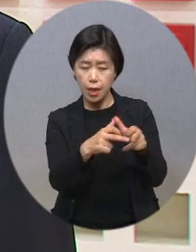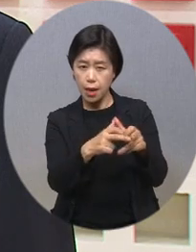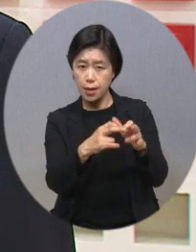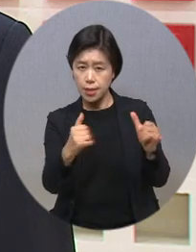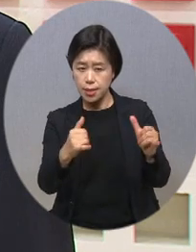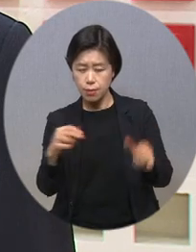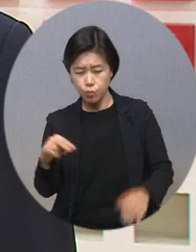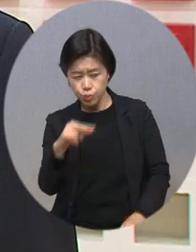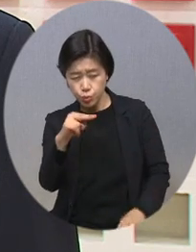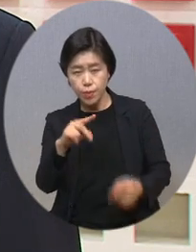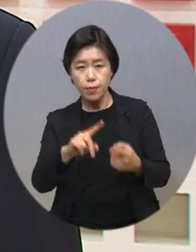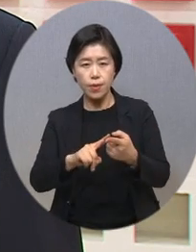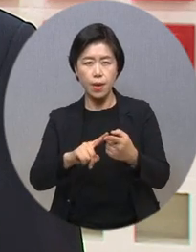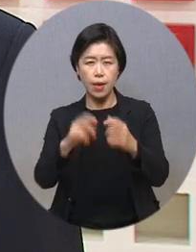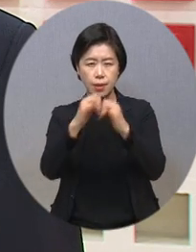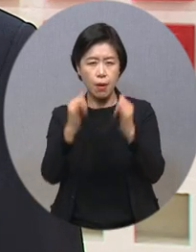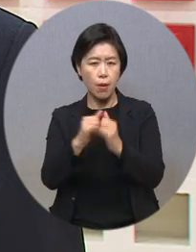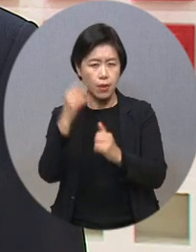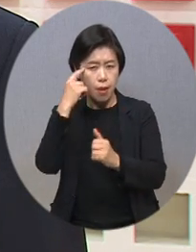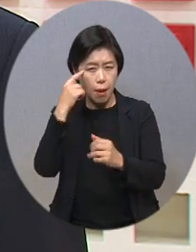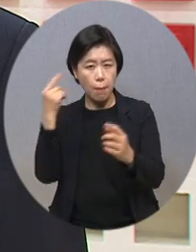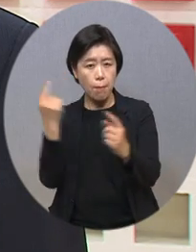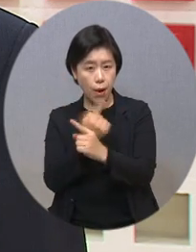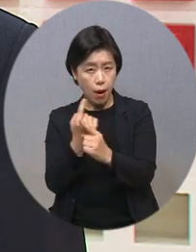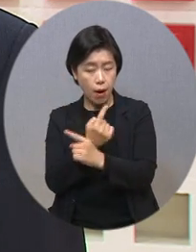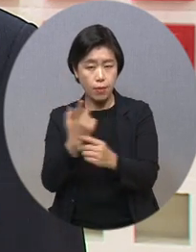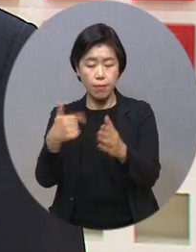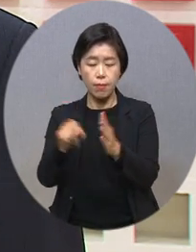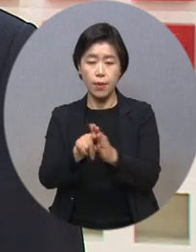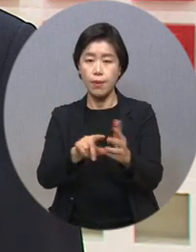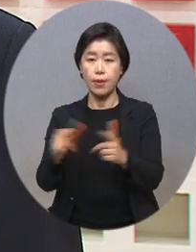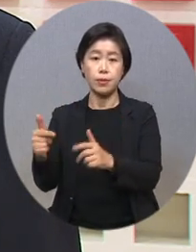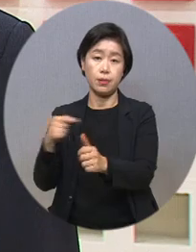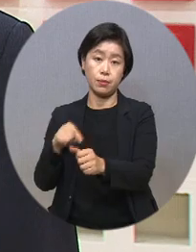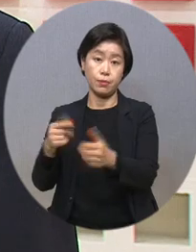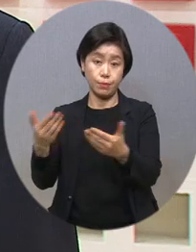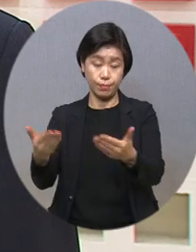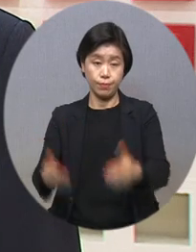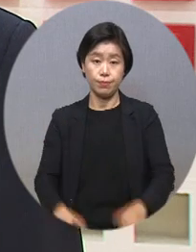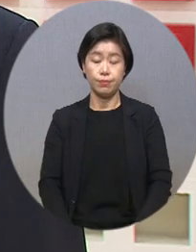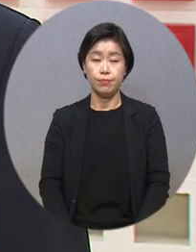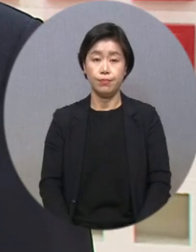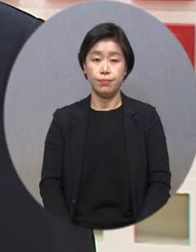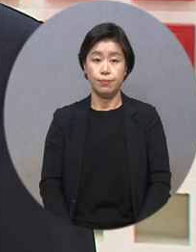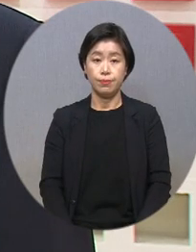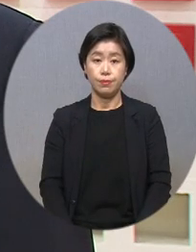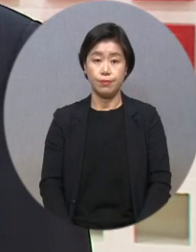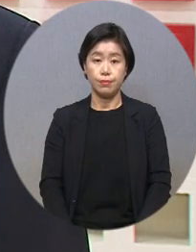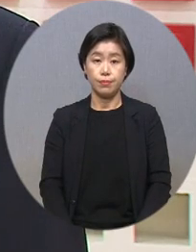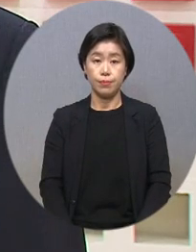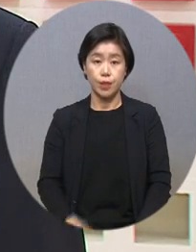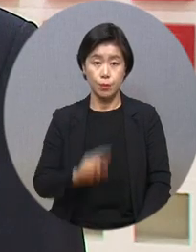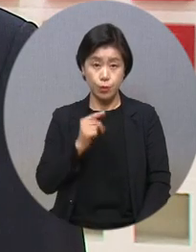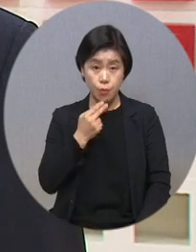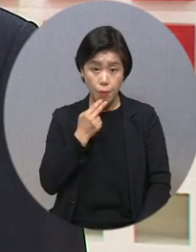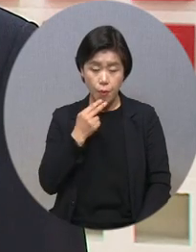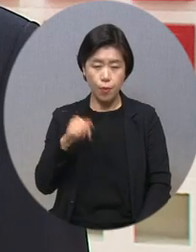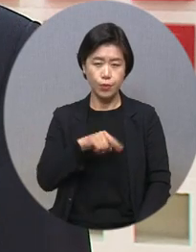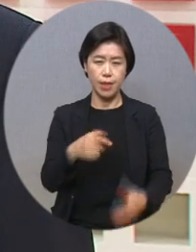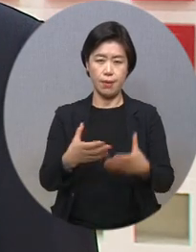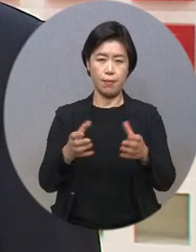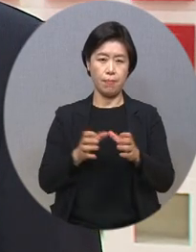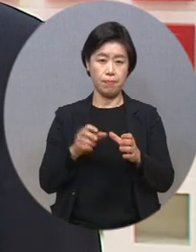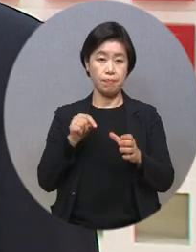인식 개선을 위한 여러 사업들을 현재도 펼치고 있습니다 물론 우리 사람의 열매는